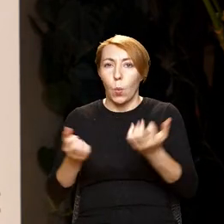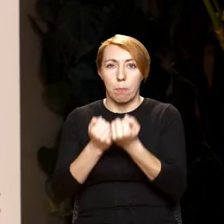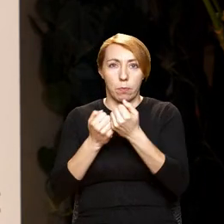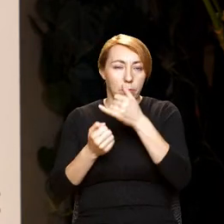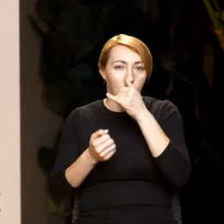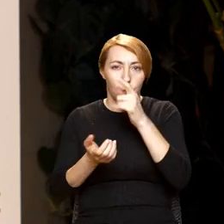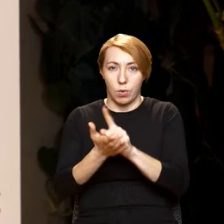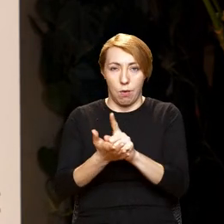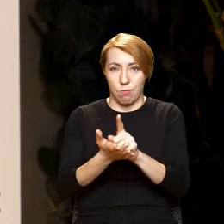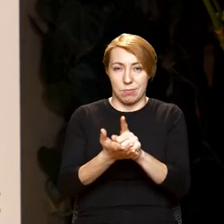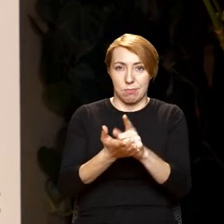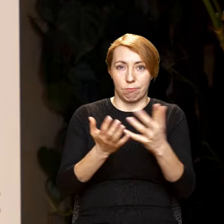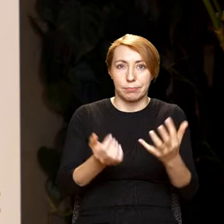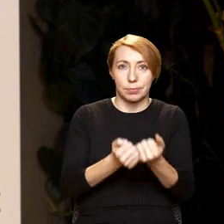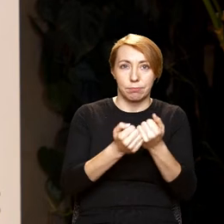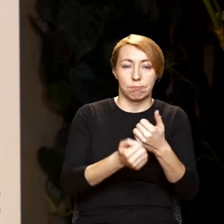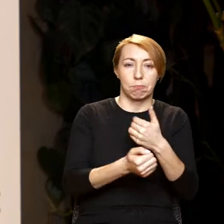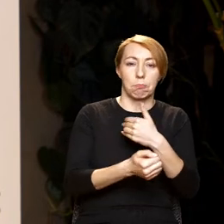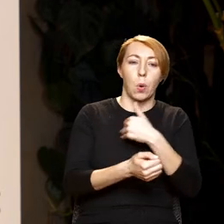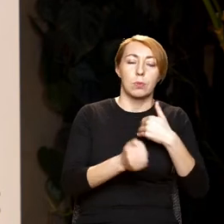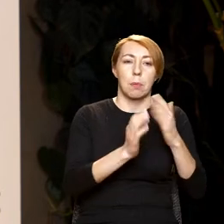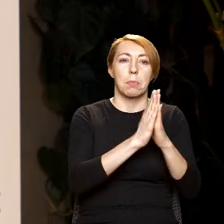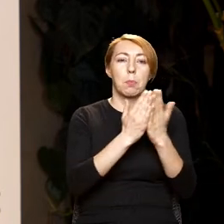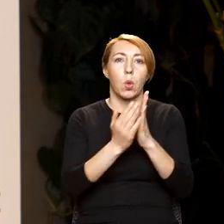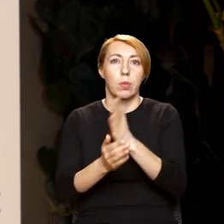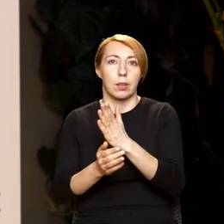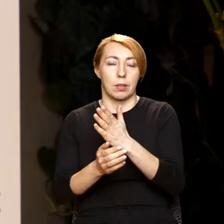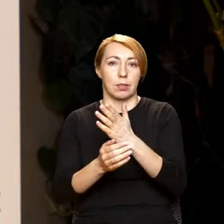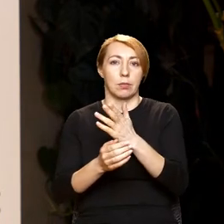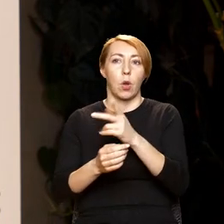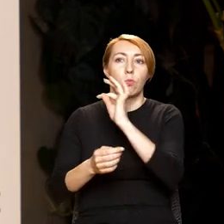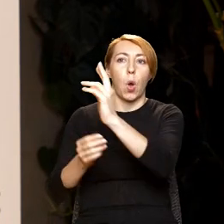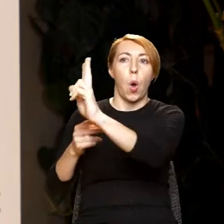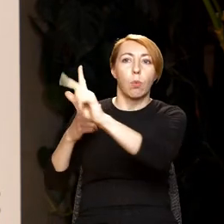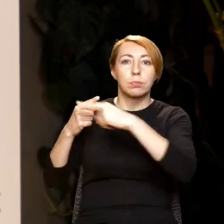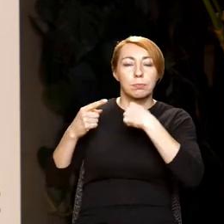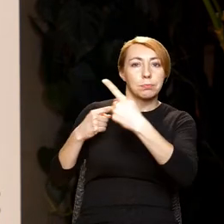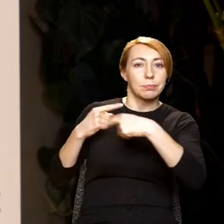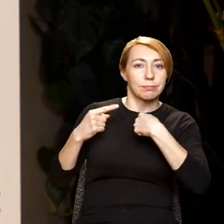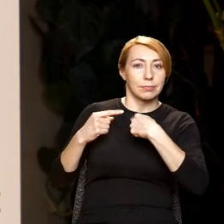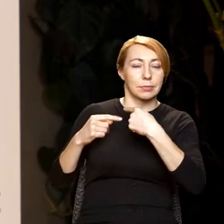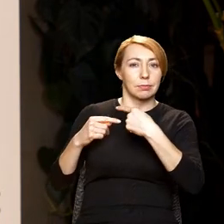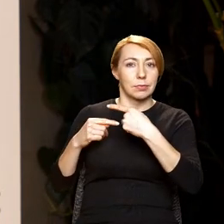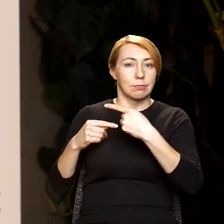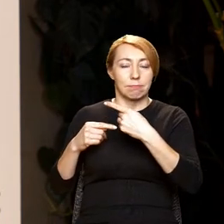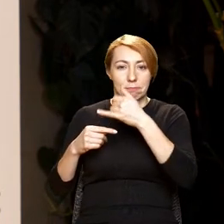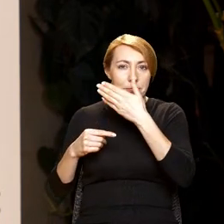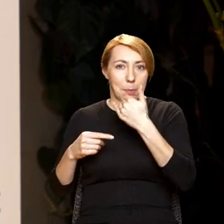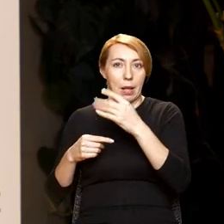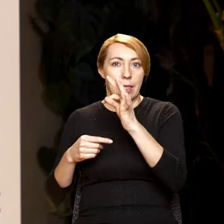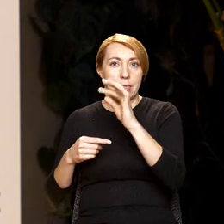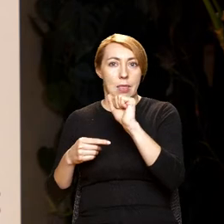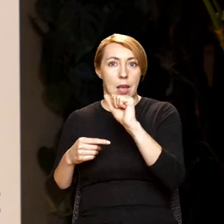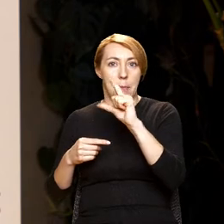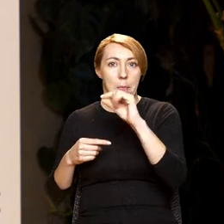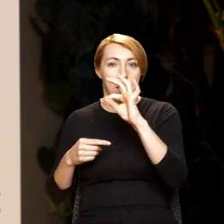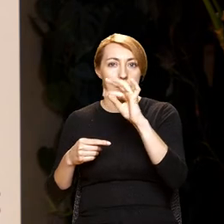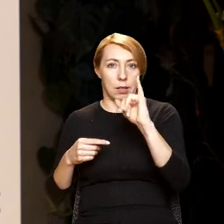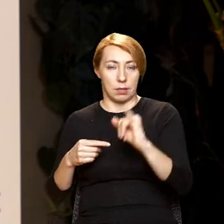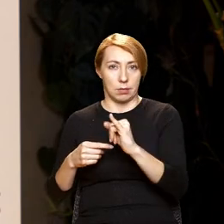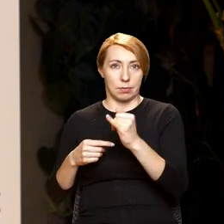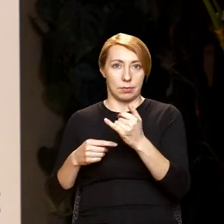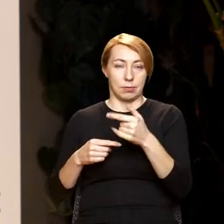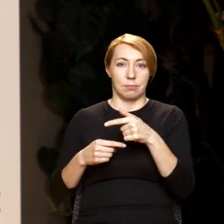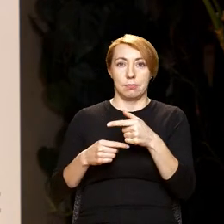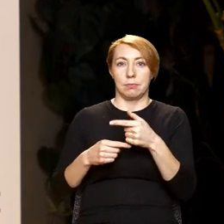polskich bibliotekach i archiwach, na listy od Futabateja Shimeja do Bronisława. One są podpisane Hasegawa